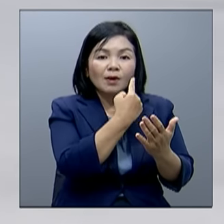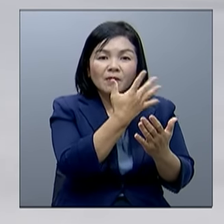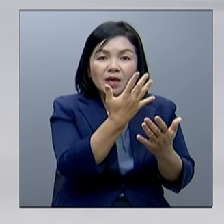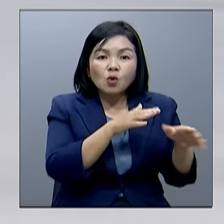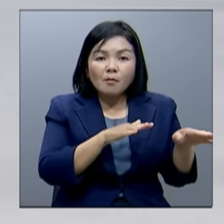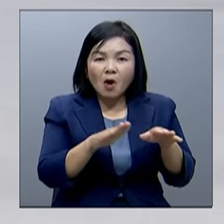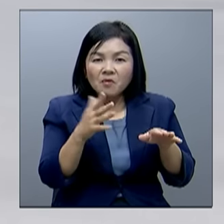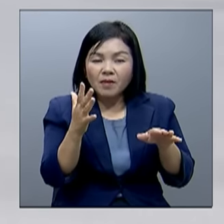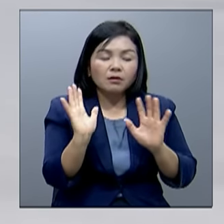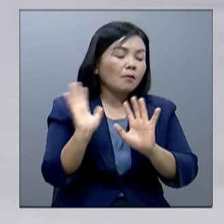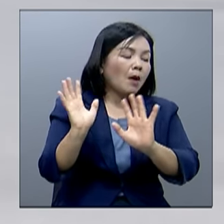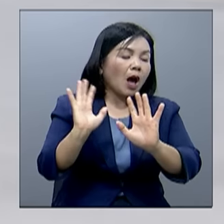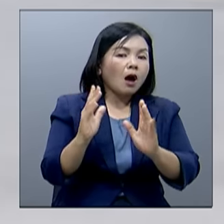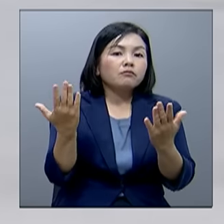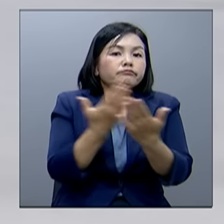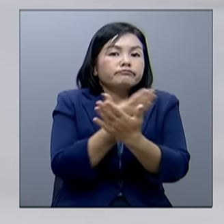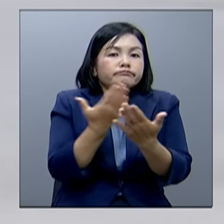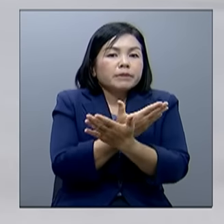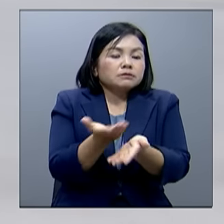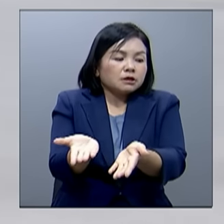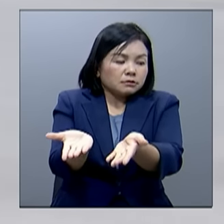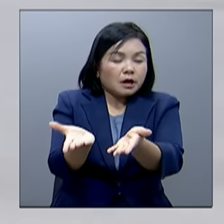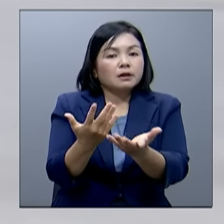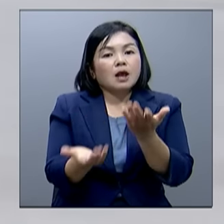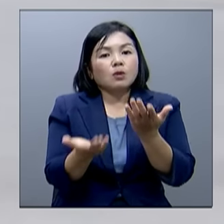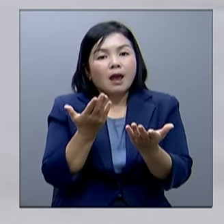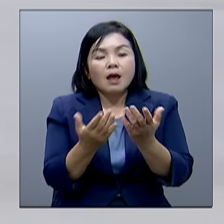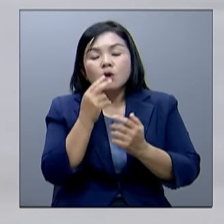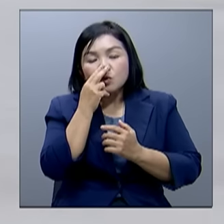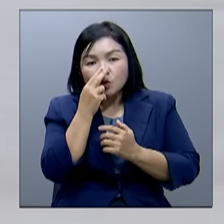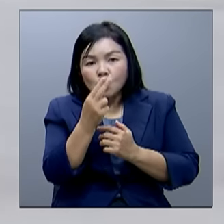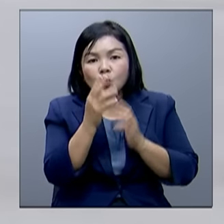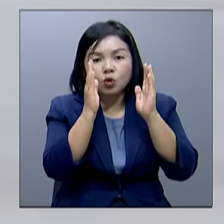ก็จะถอยให้กับพรรคอื่นส่งนะคะซึ่งมองว่าการส่งผู้ส